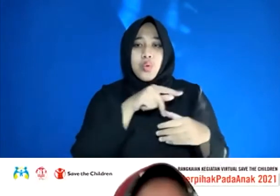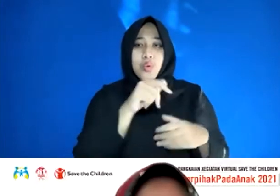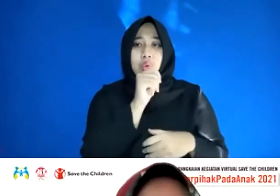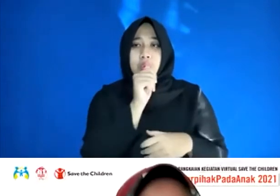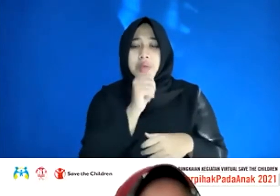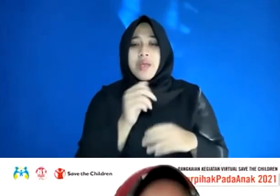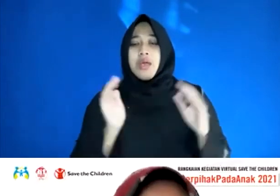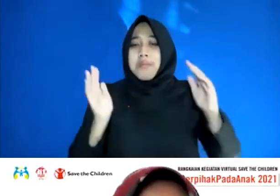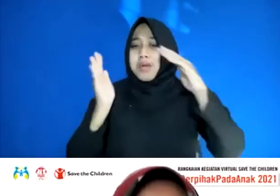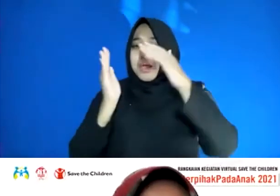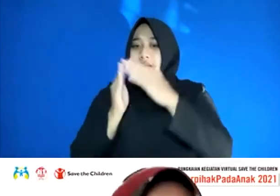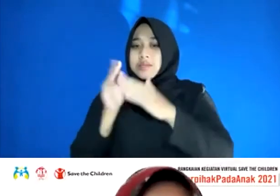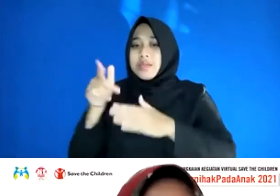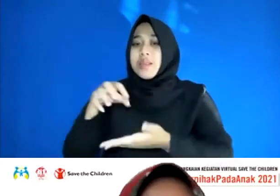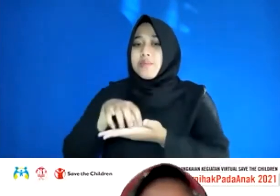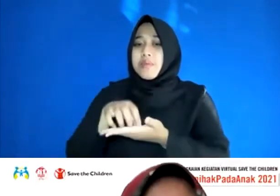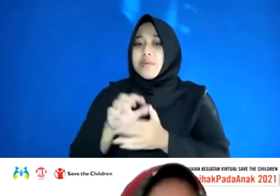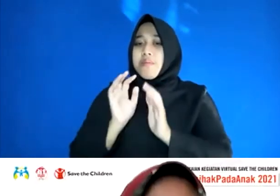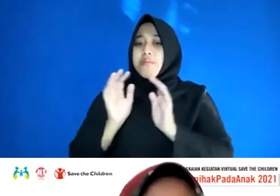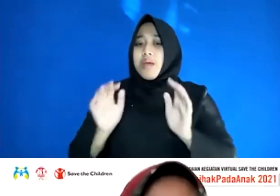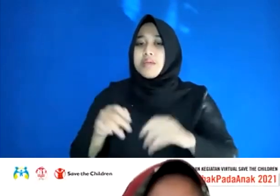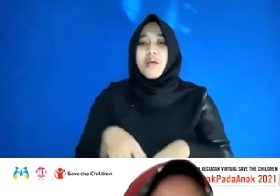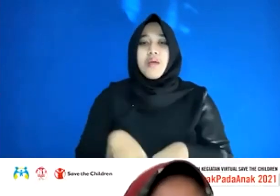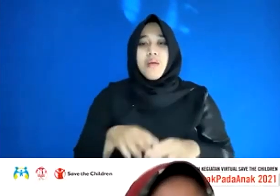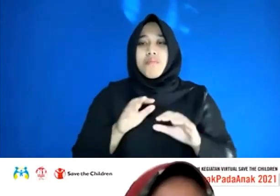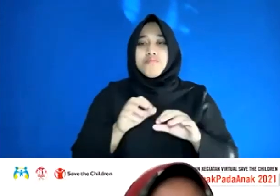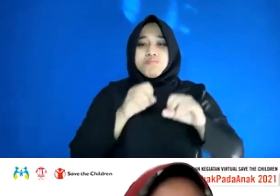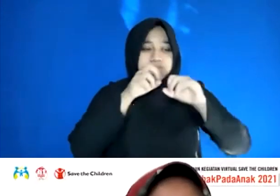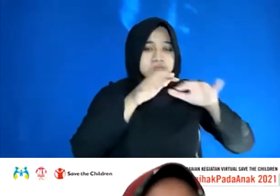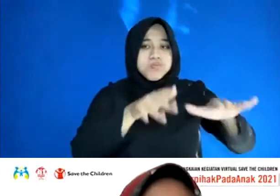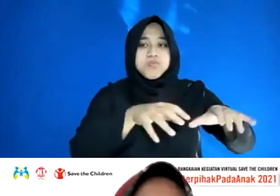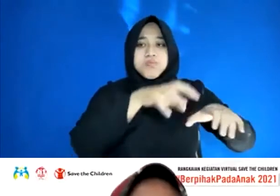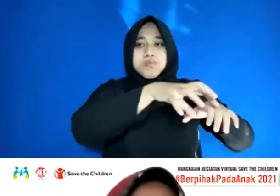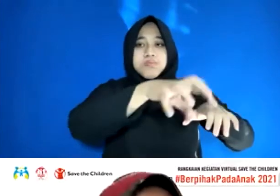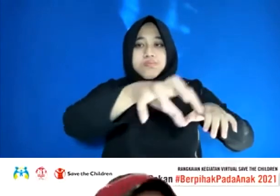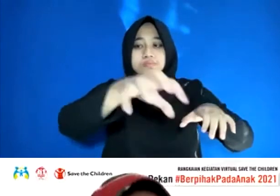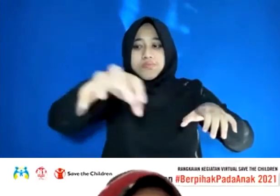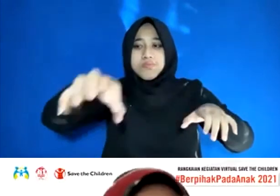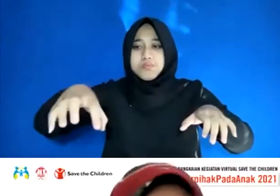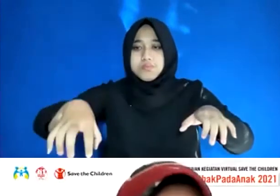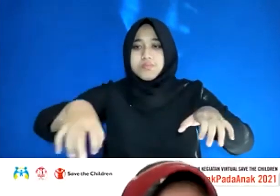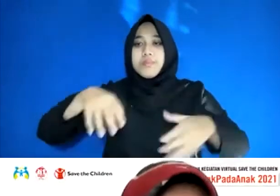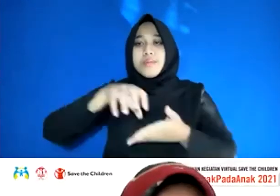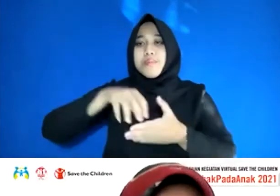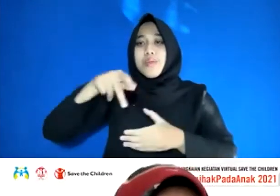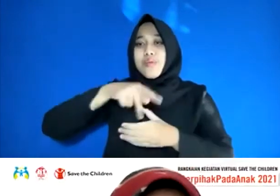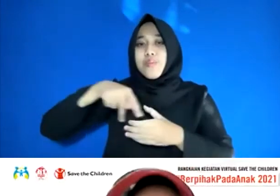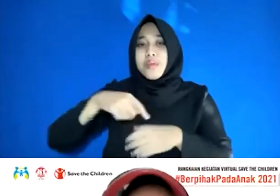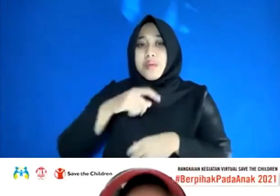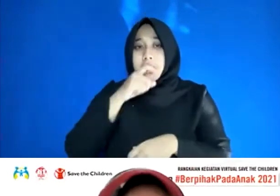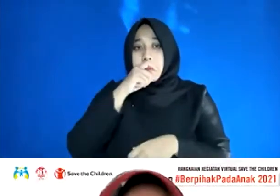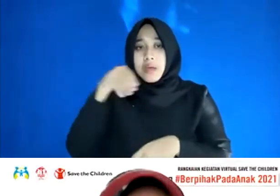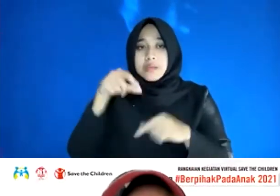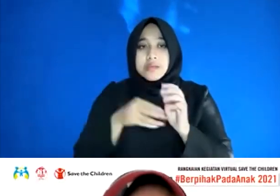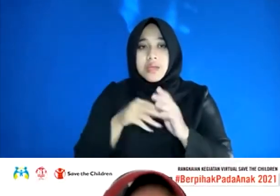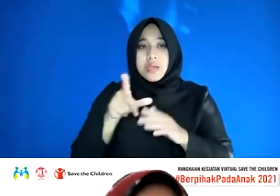Makassar tempatnya nih, Mbak Esti, banyak banget warkop bertebaran di sini. Pak Zainal mungkin pernah ke Makassar dan